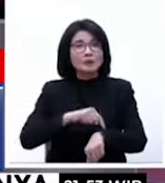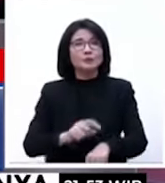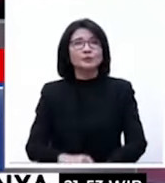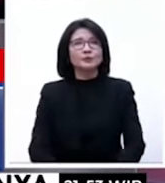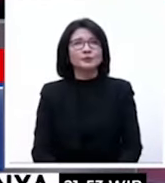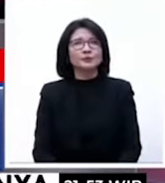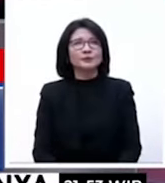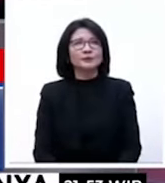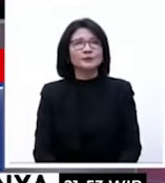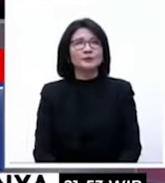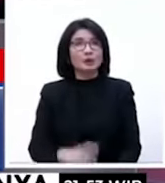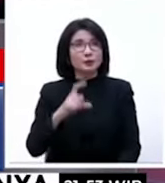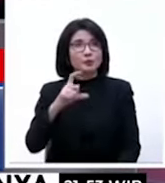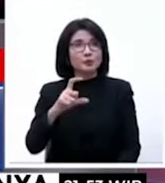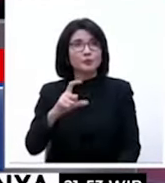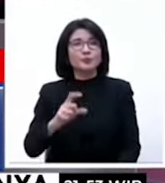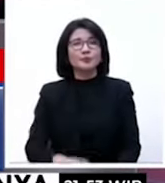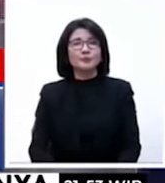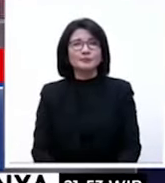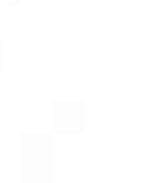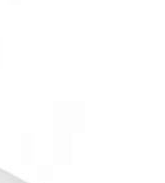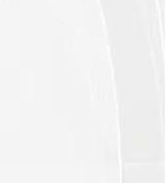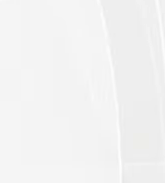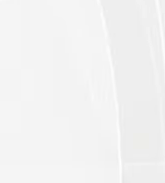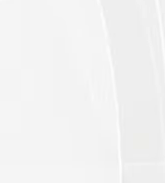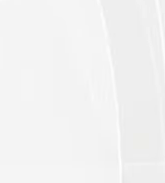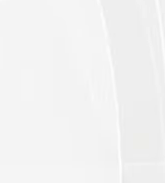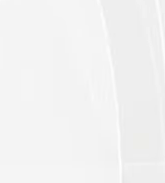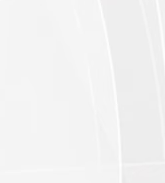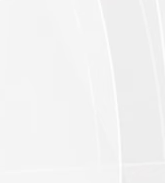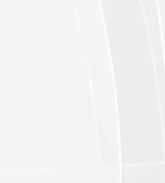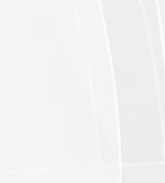adaup Mas Gibran Baik terima